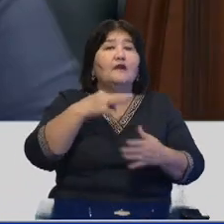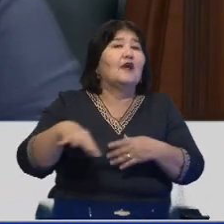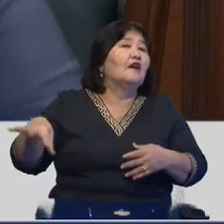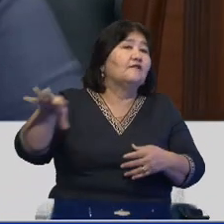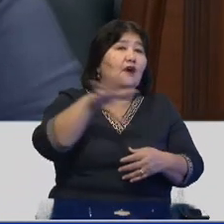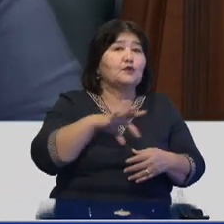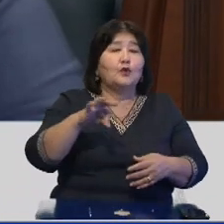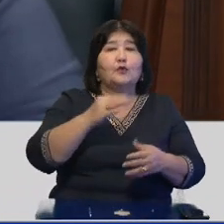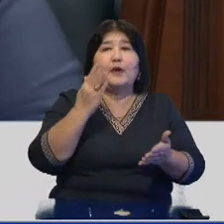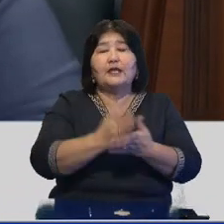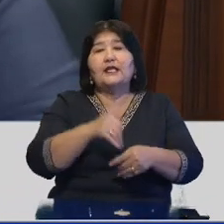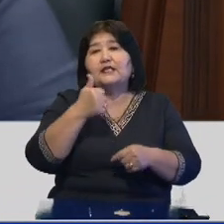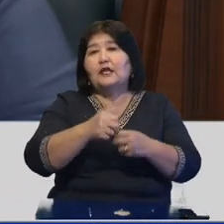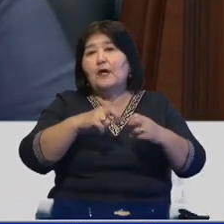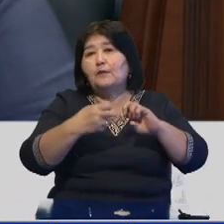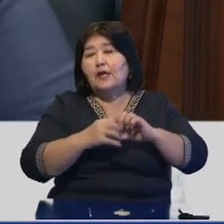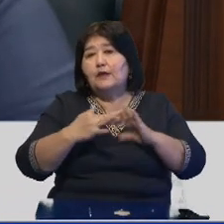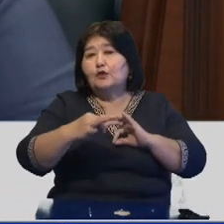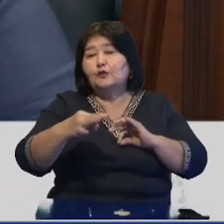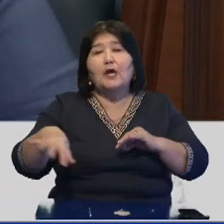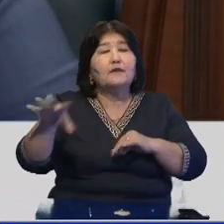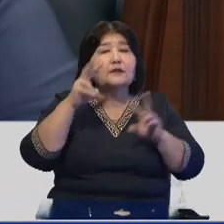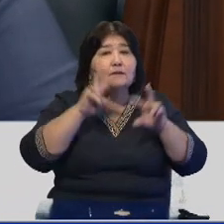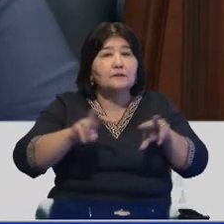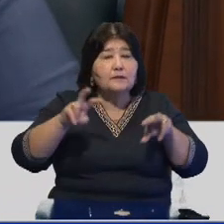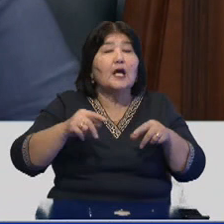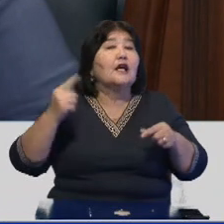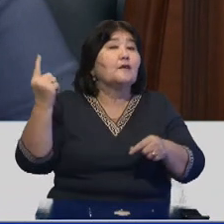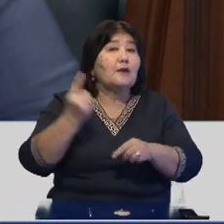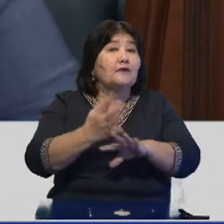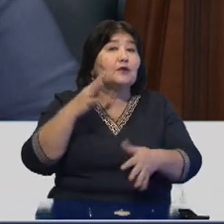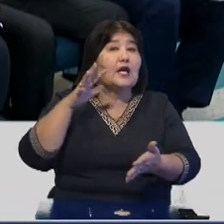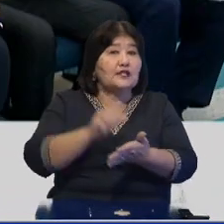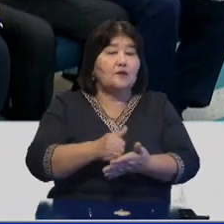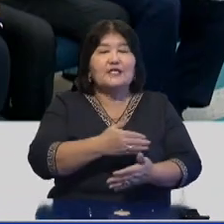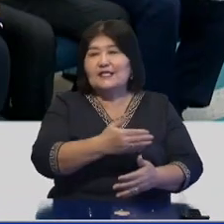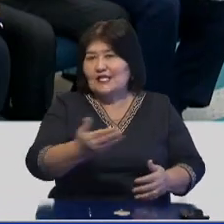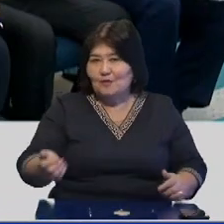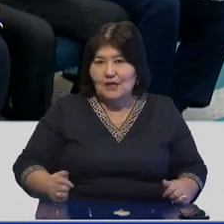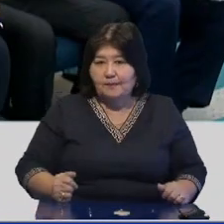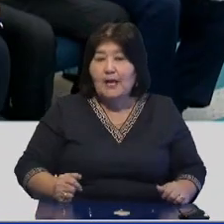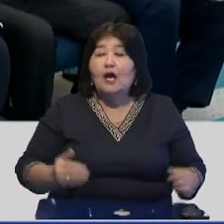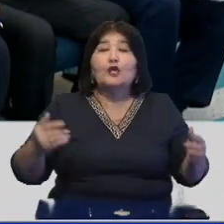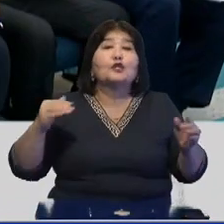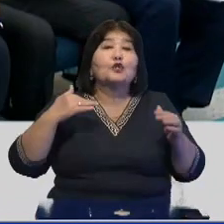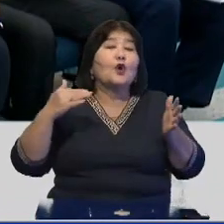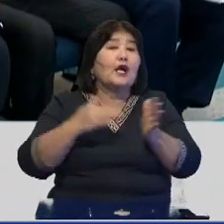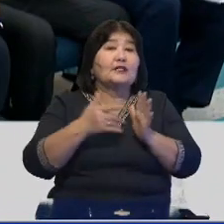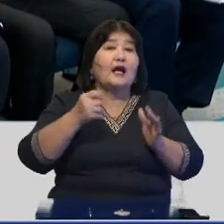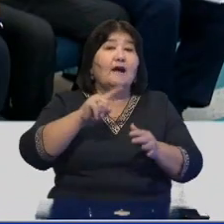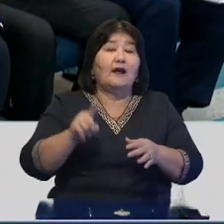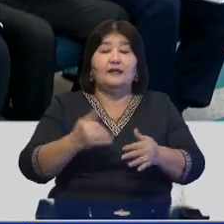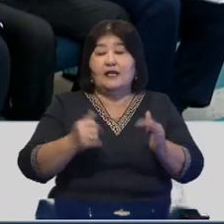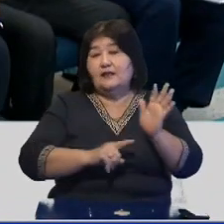всю область отберите самые проблемные населённые пункты по всему региону и в первую очередь займитесь ими что касается голубого топлива в прошлом